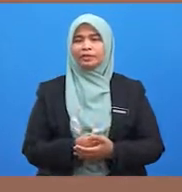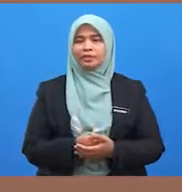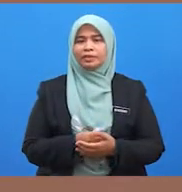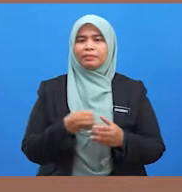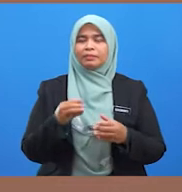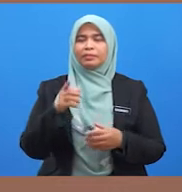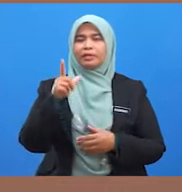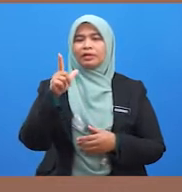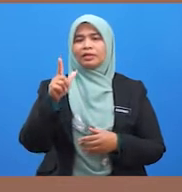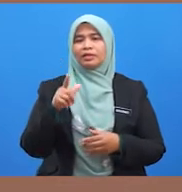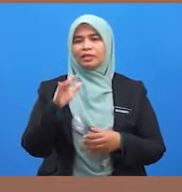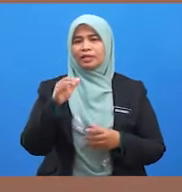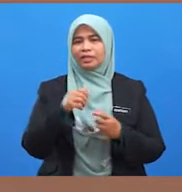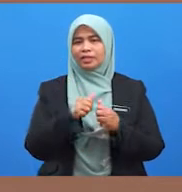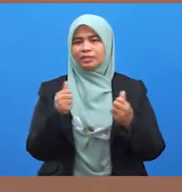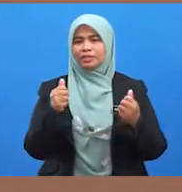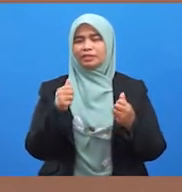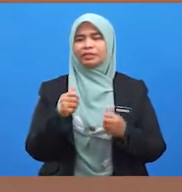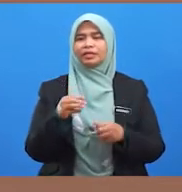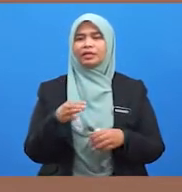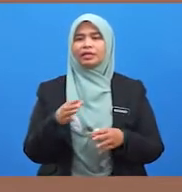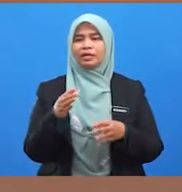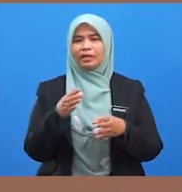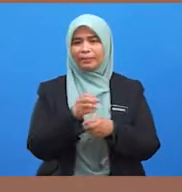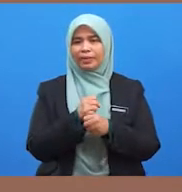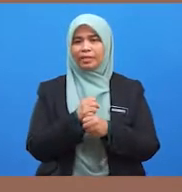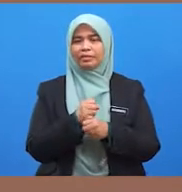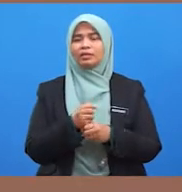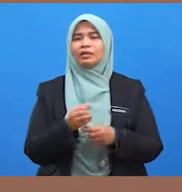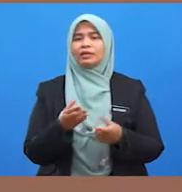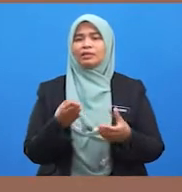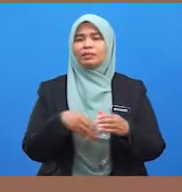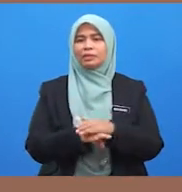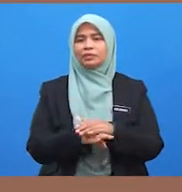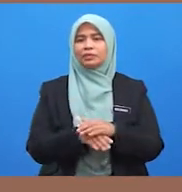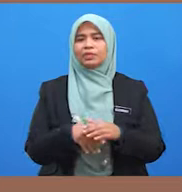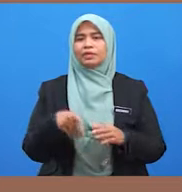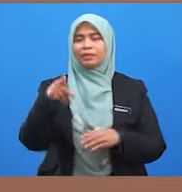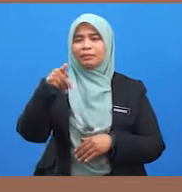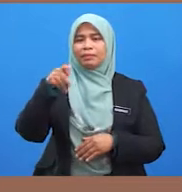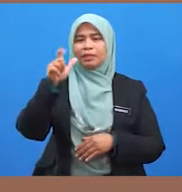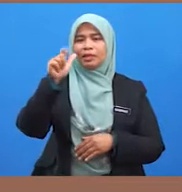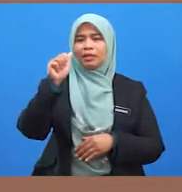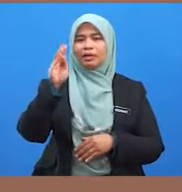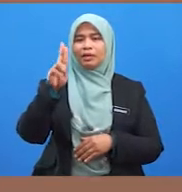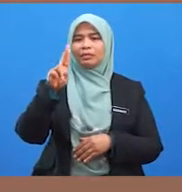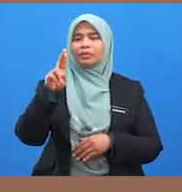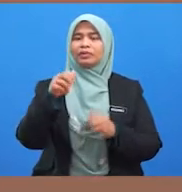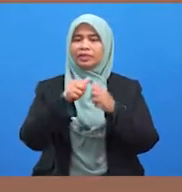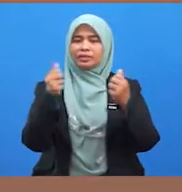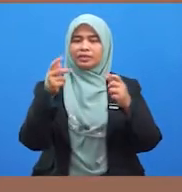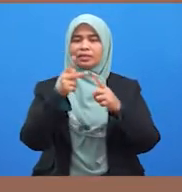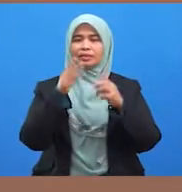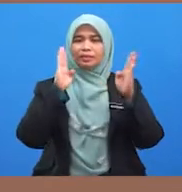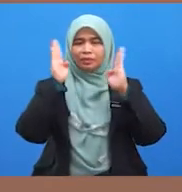Murid-murid, pelaburan langsung asing pula diperoleh melalui kemasukan pelabur asing ke Malaysia